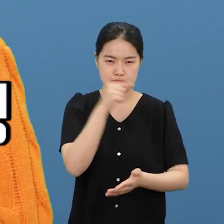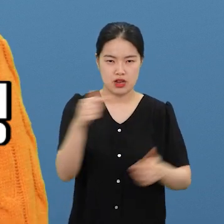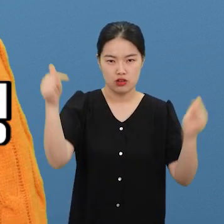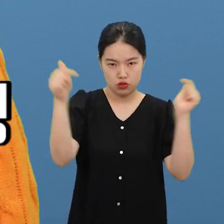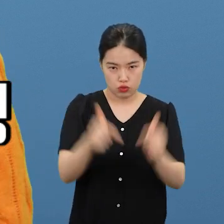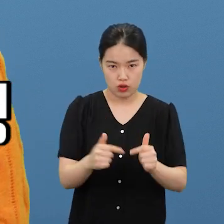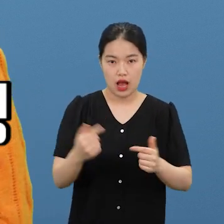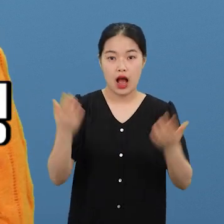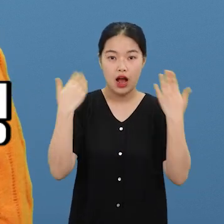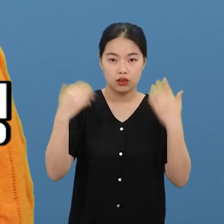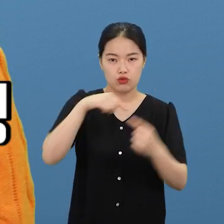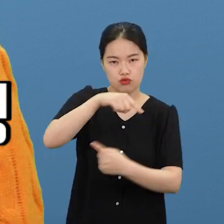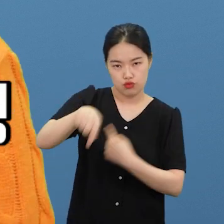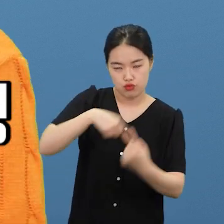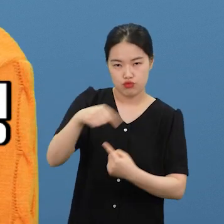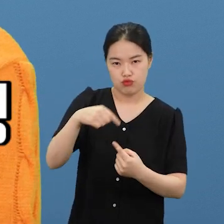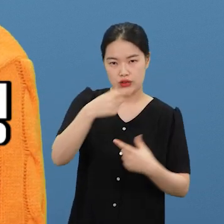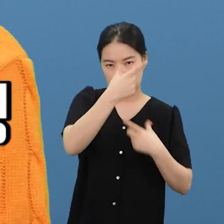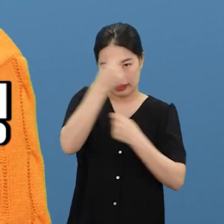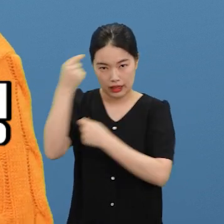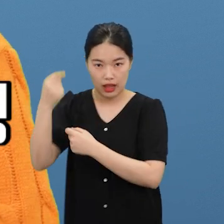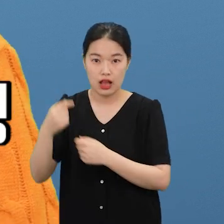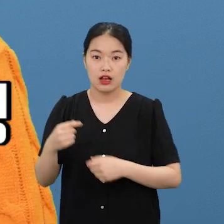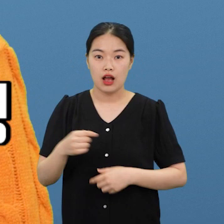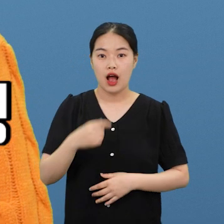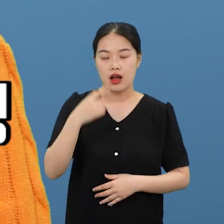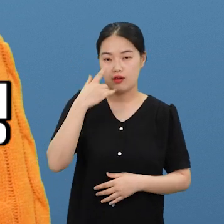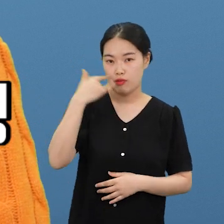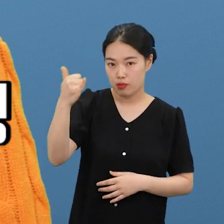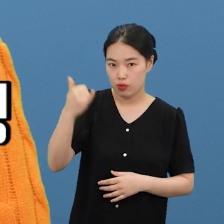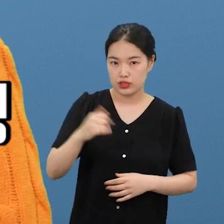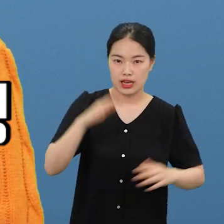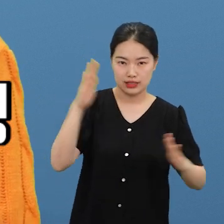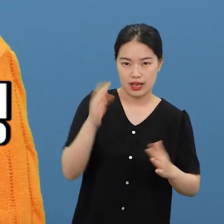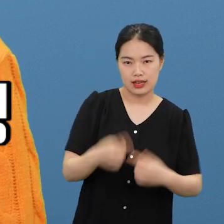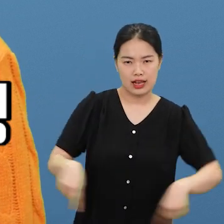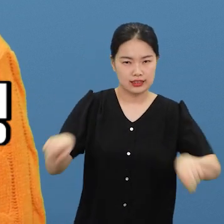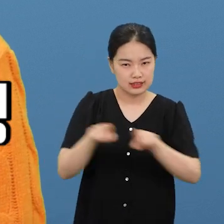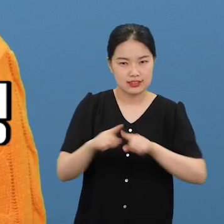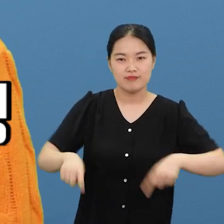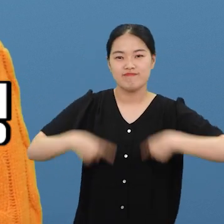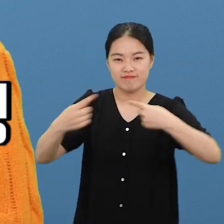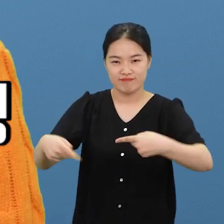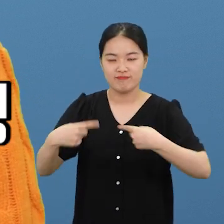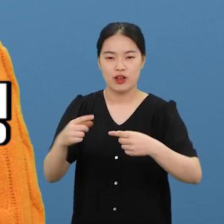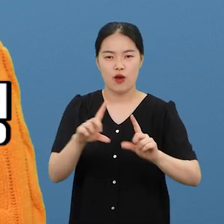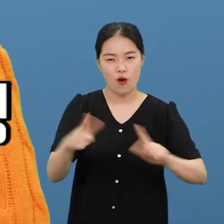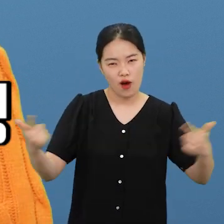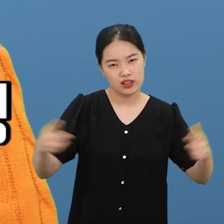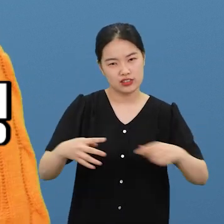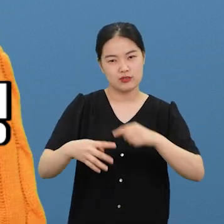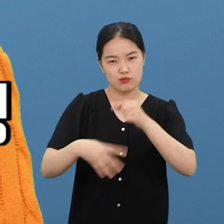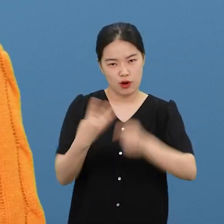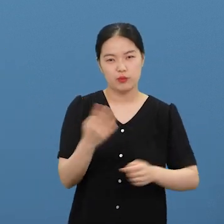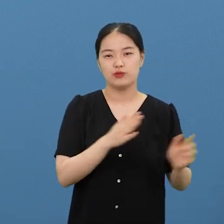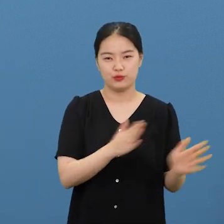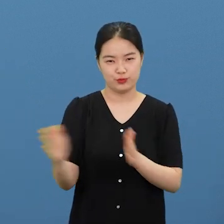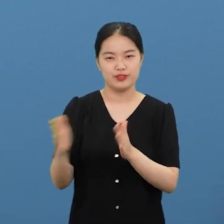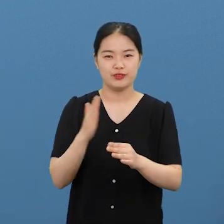정상화되면서 학부모님들 그리고 마을 주민들이 참여할 수 있는 다양한 프로그램들도 기지개를 켜고